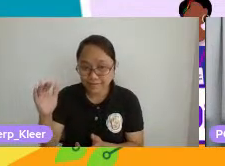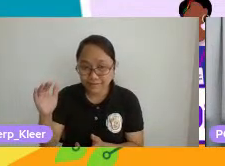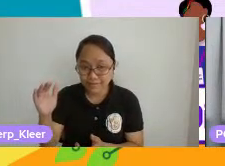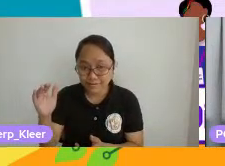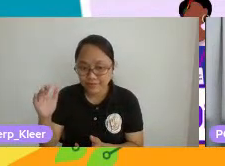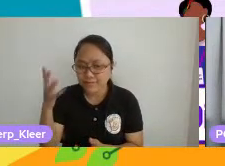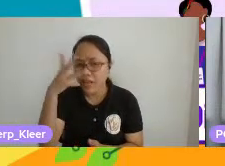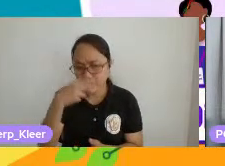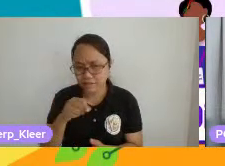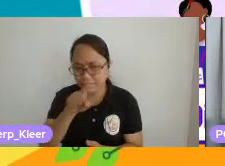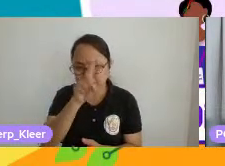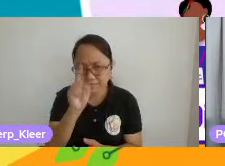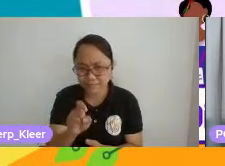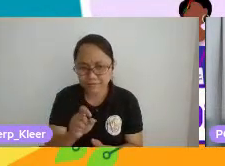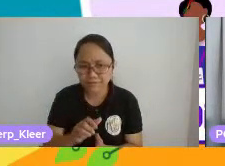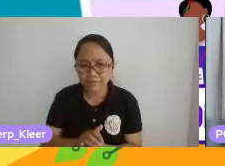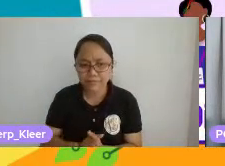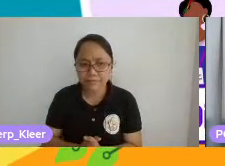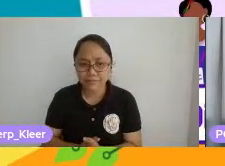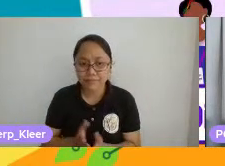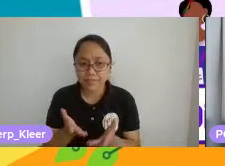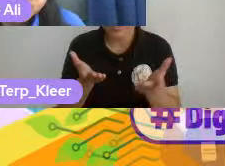po 'yan. Ito po yung ating